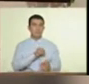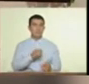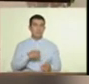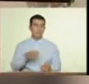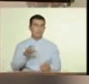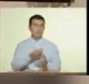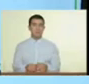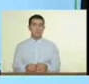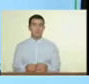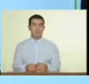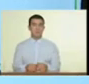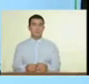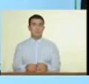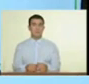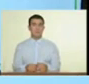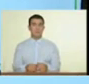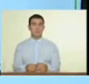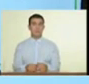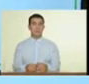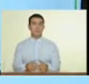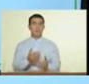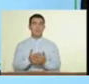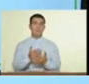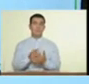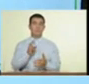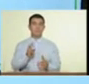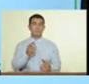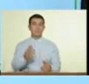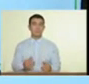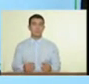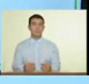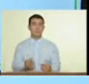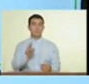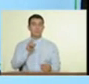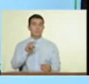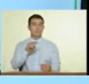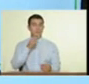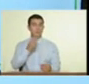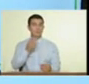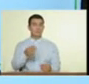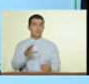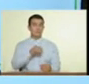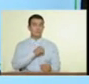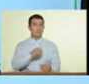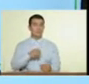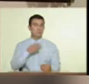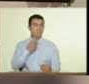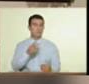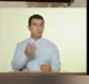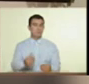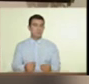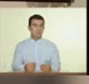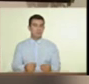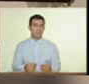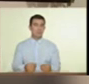ishlashda davom etamiz. Demak, D siga keldik. Qani D sini mustaqil ravishda endi o'zingiz bajarib ko'ringchi.